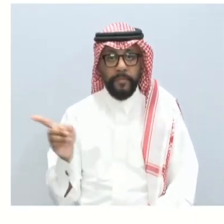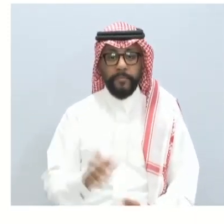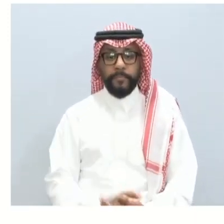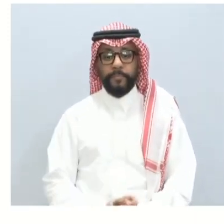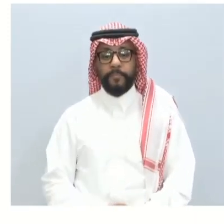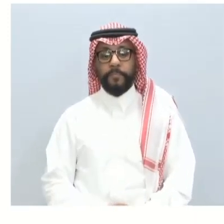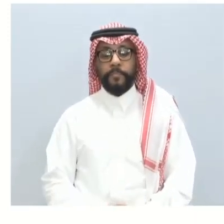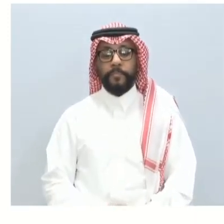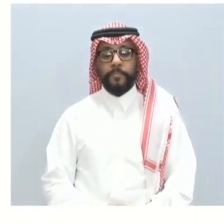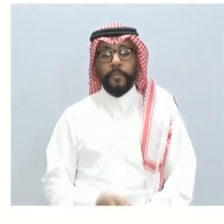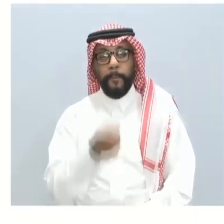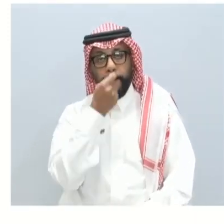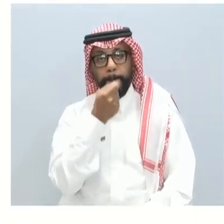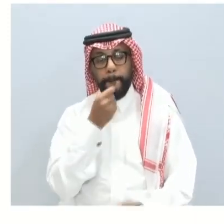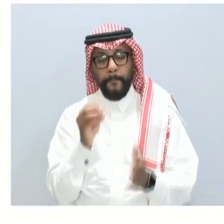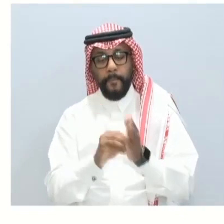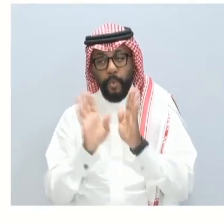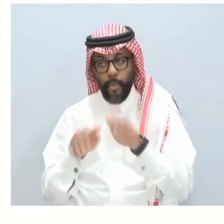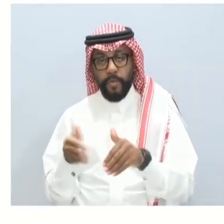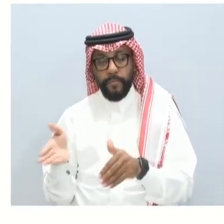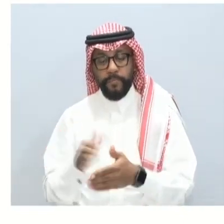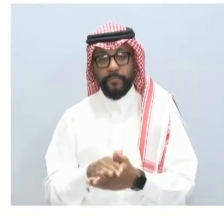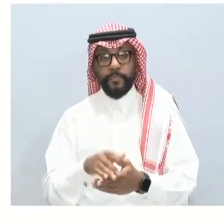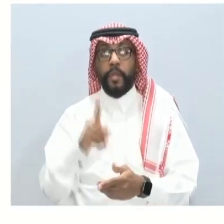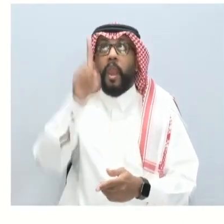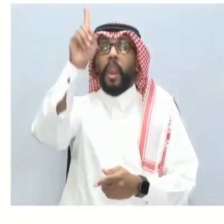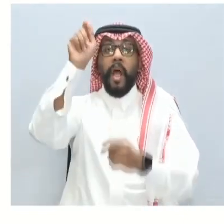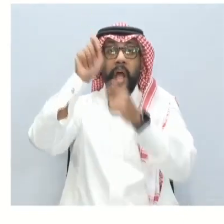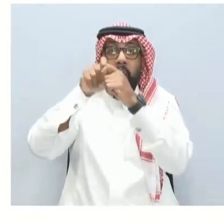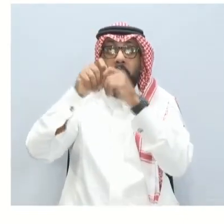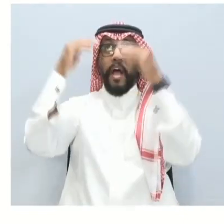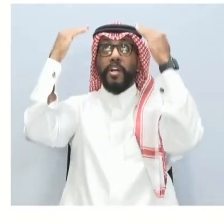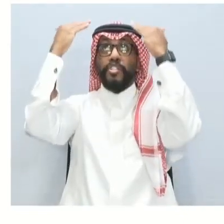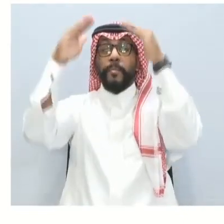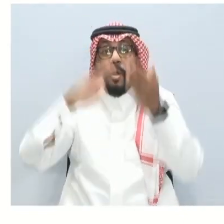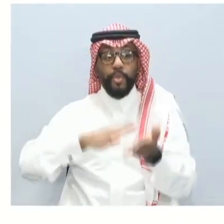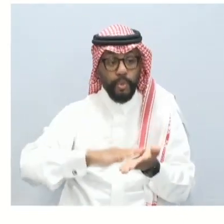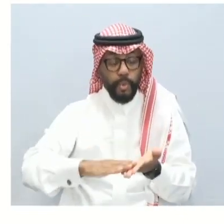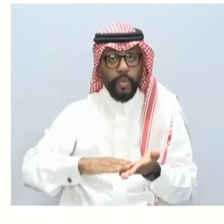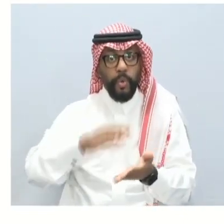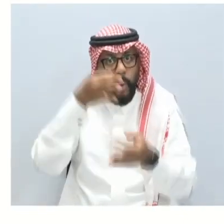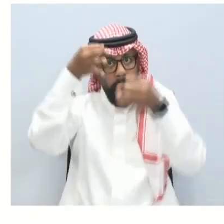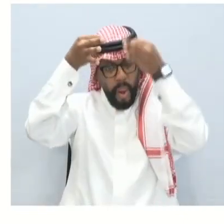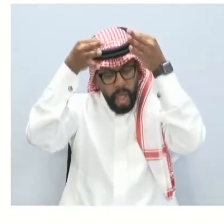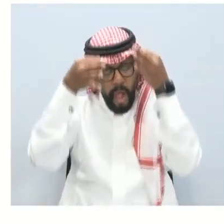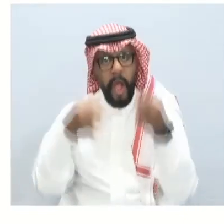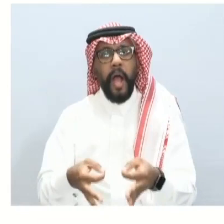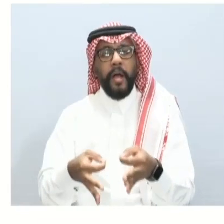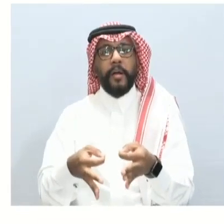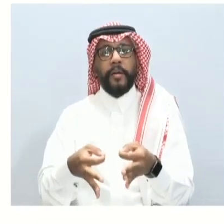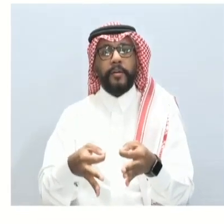كفر الاعراض وهو مذكور في قوله تعالى وما خلقنا السماوات والارض وما بينهما الا بالحق واجل